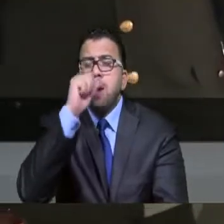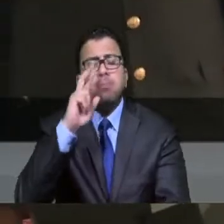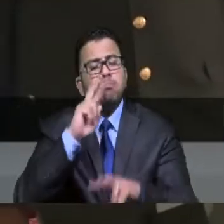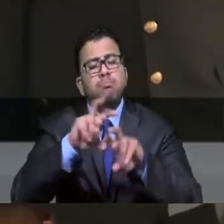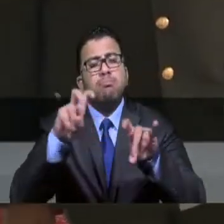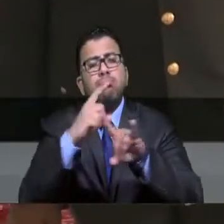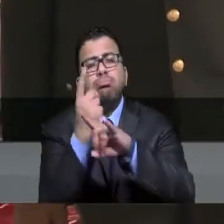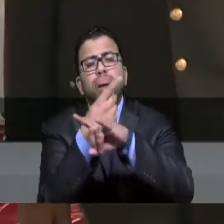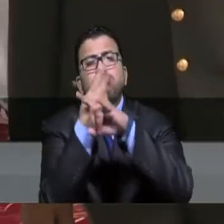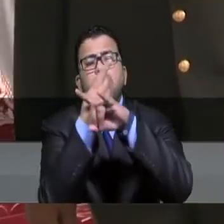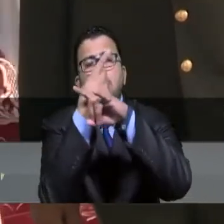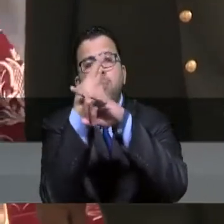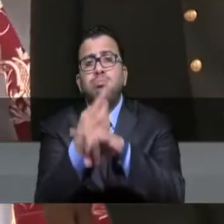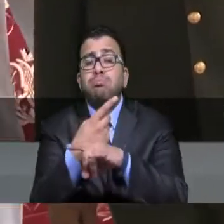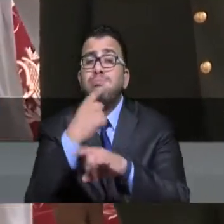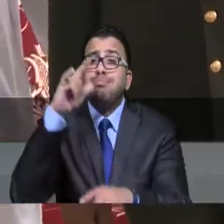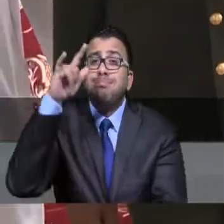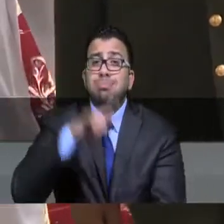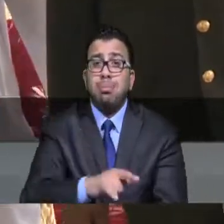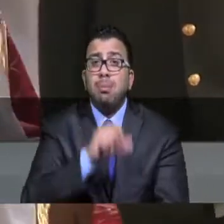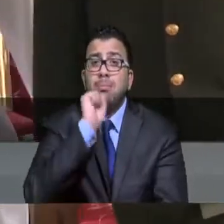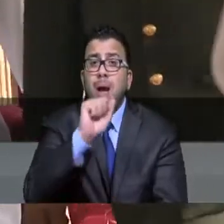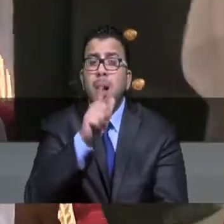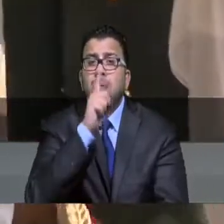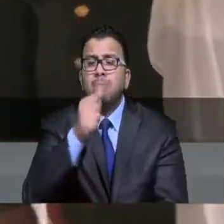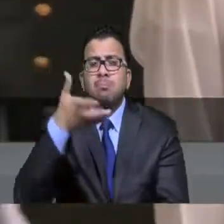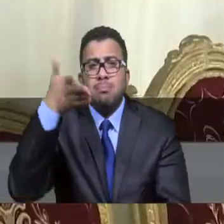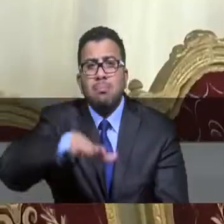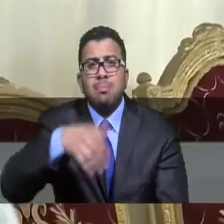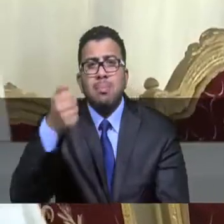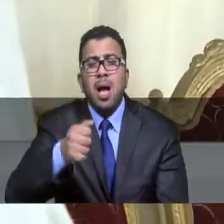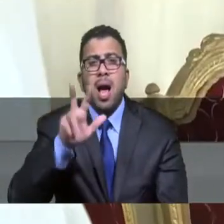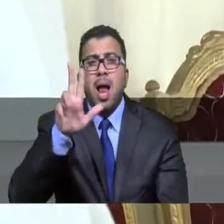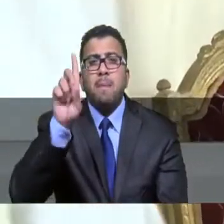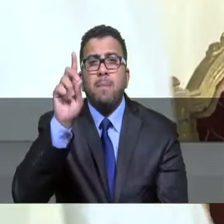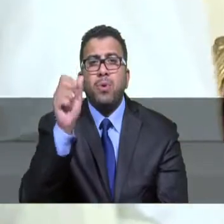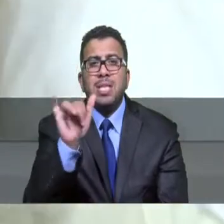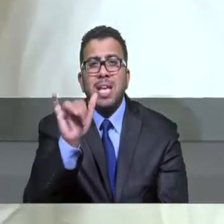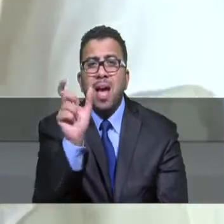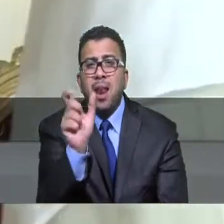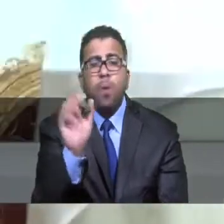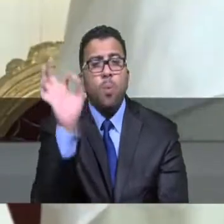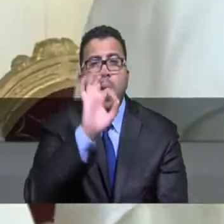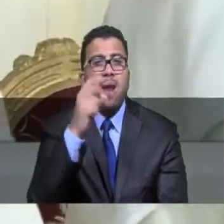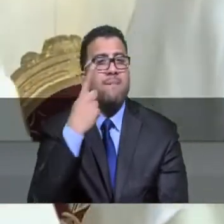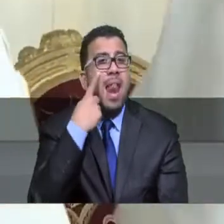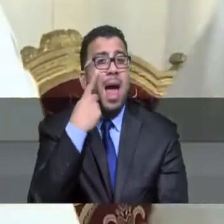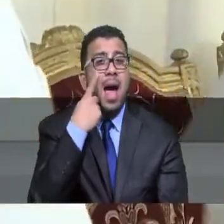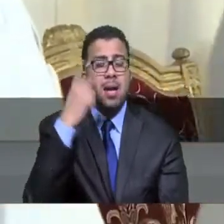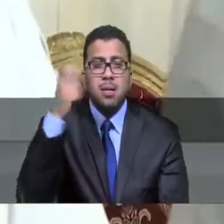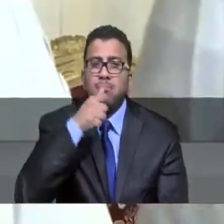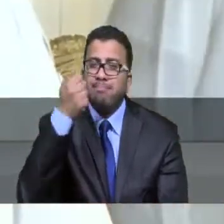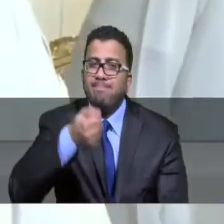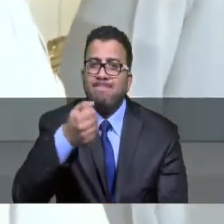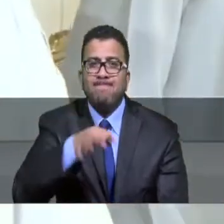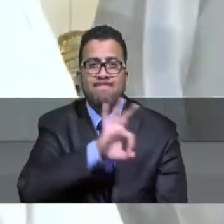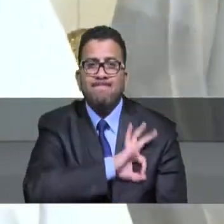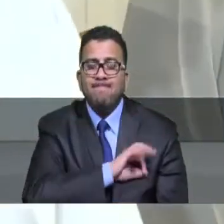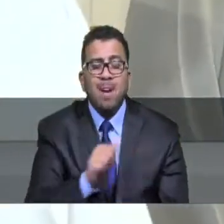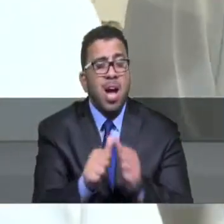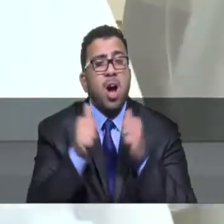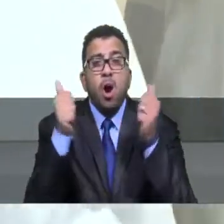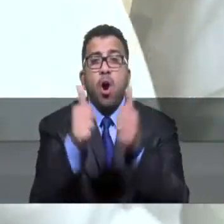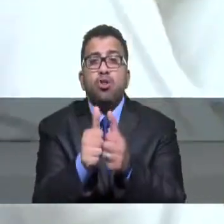الدولية. وأعرب سموه خلال زيارته في مجلس العزاء في منطقة البطين في العين عن خالص تعازيه وصادق